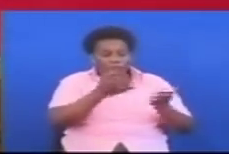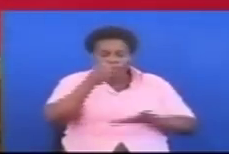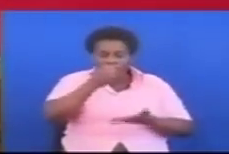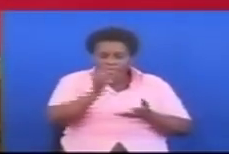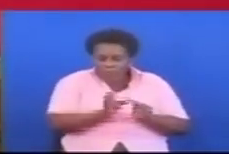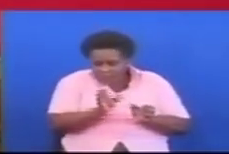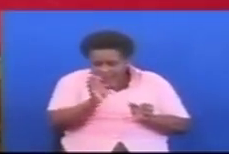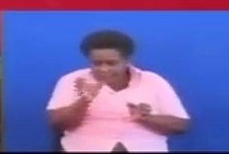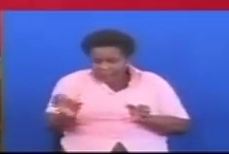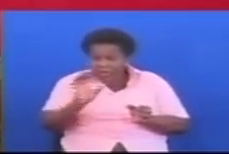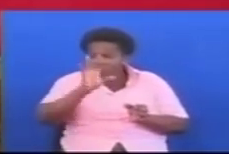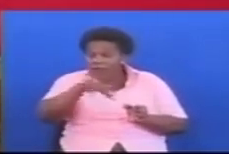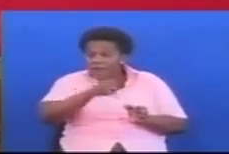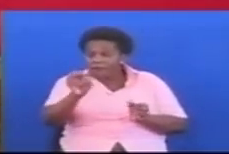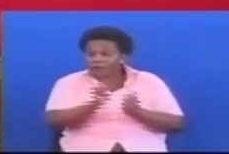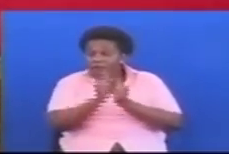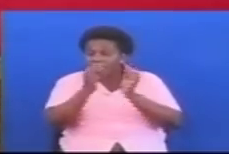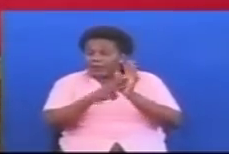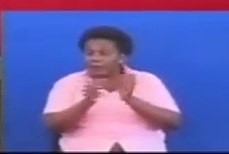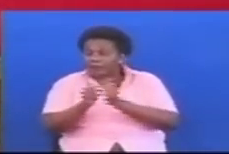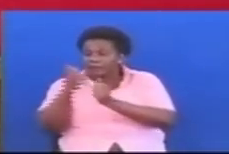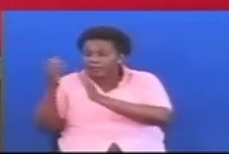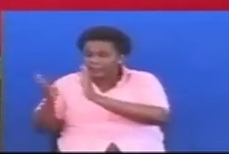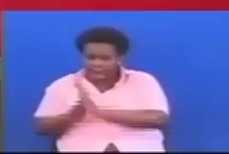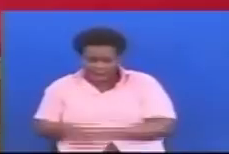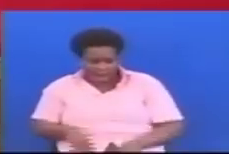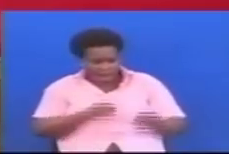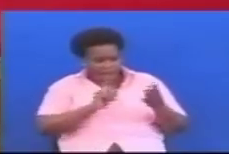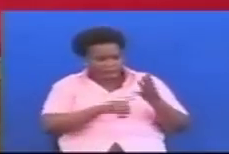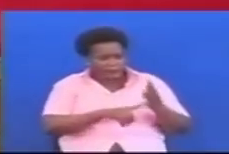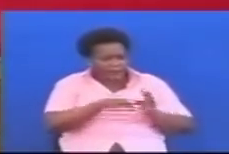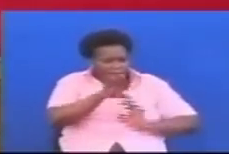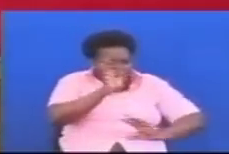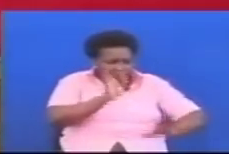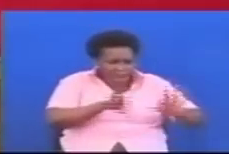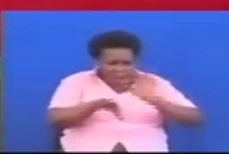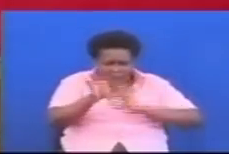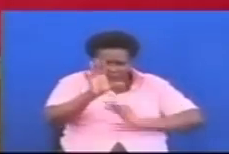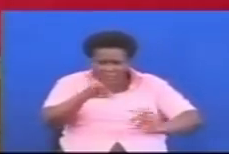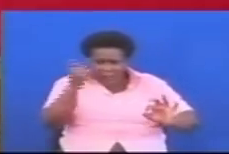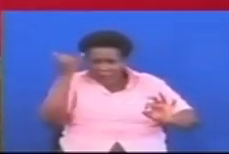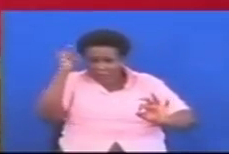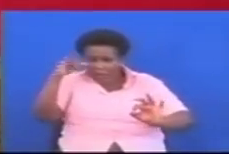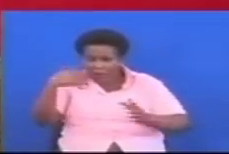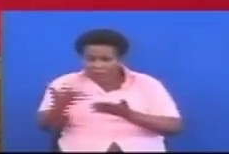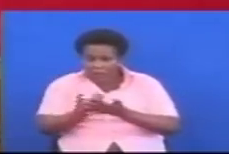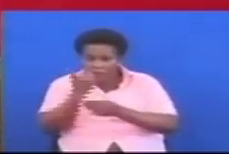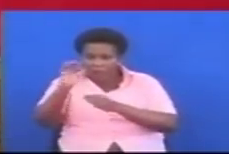2018-2019. Nne, uchambuzi wa makadirio ya mapato ya matumizi ya wizara hii kwa mwaka wa fedha